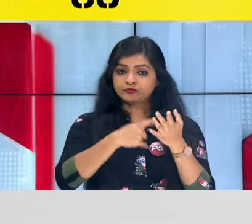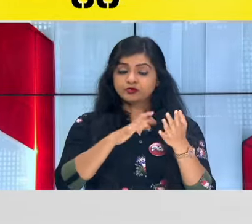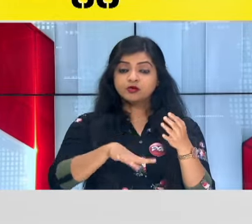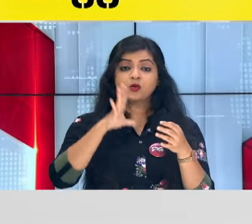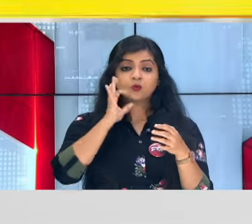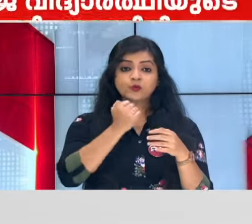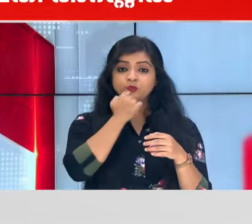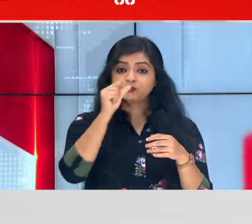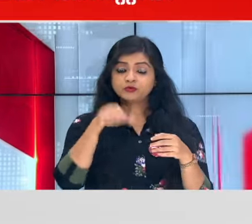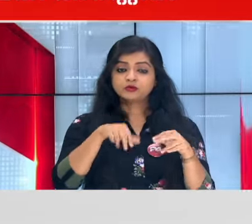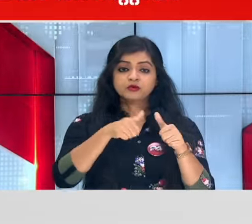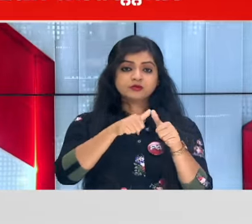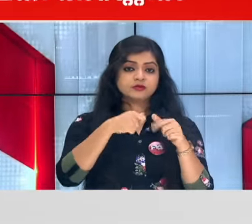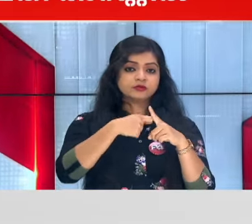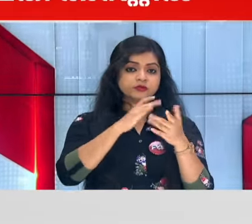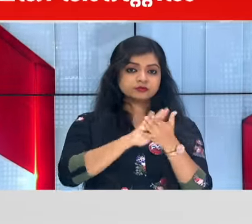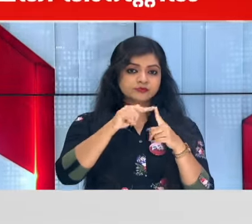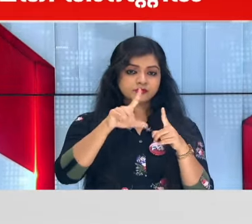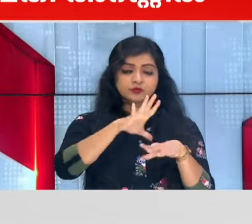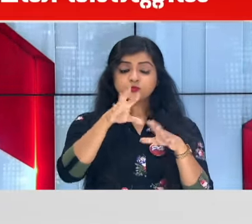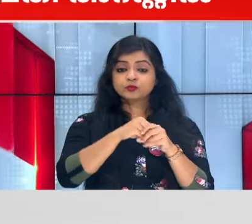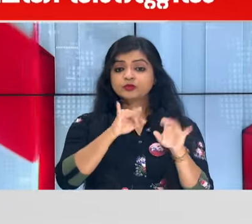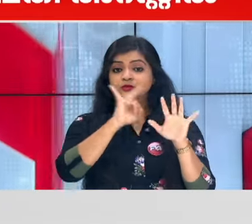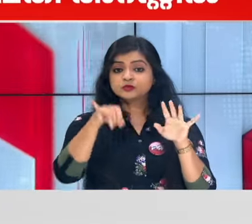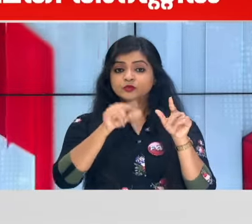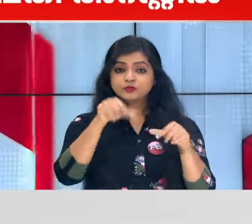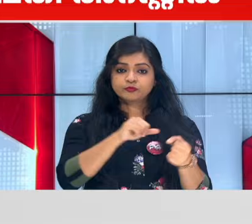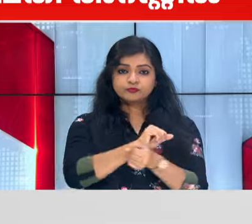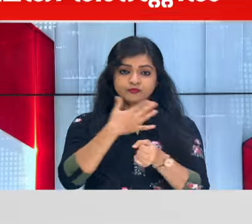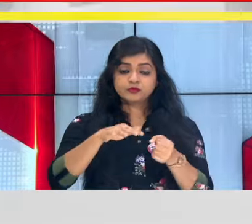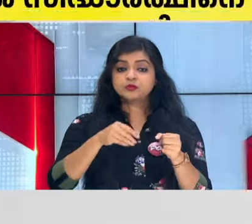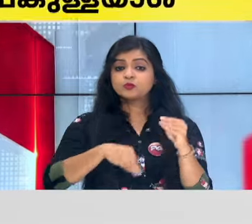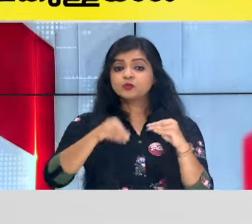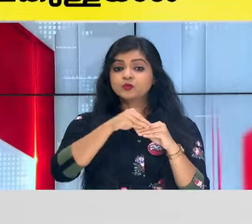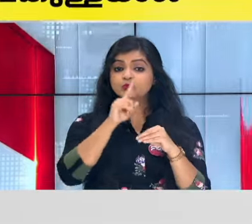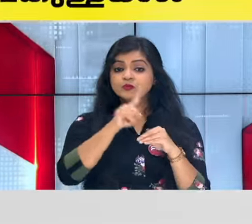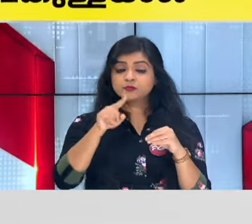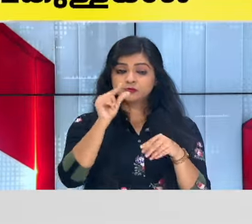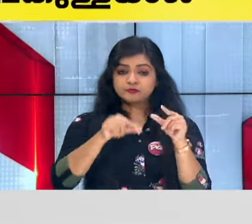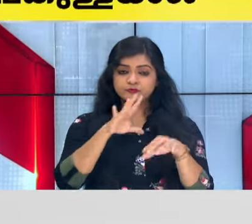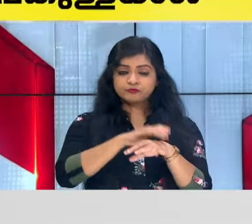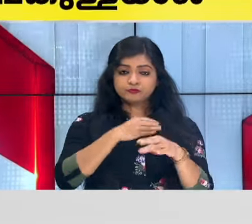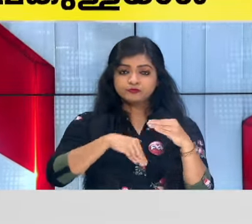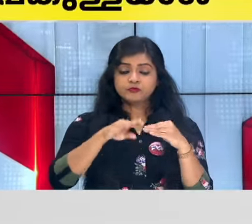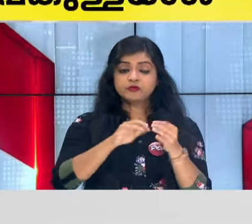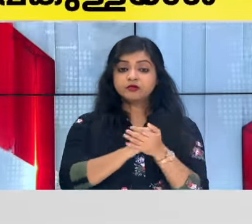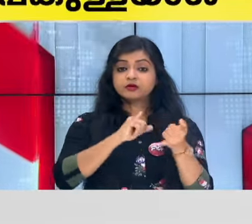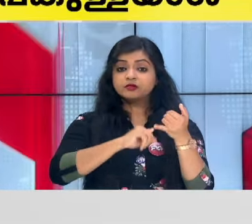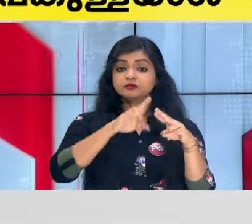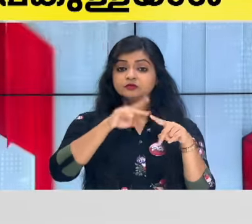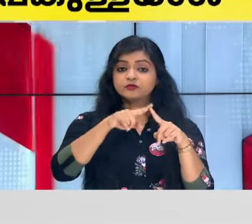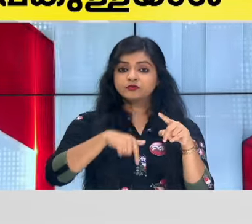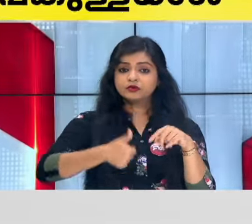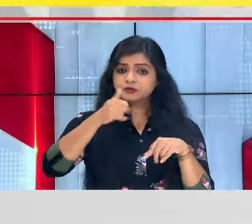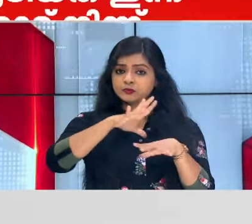അറസ്റ്റ് ചെയ്തതോടുകൂടി 7 പ്രതികളെ അറസ്റ്റ് ചെയ്തു. ഇനി 11 പ്രതികളെ കൂടി പോലീസിനെ കണ്ടെത്തേണ്ടതുണ്ട്. SFI നേതാക്കൾ ഉൾപ്പെടെയുള്ള ഈ 11 പ്രതികളും ഇപ്പോഴും